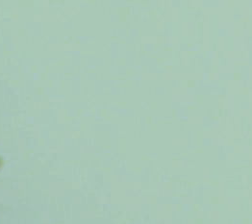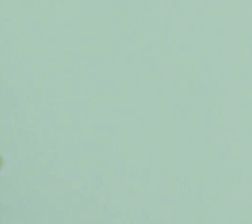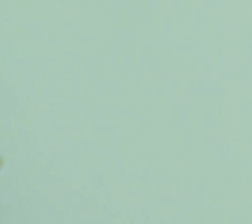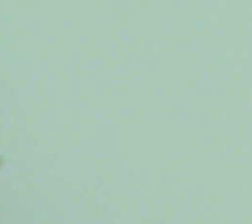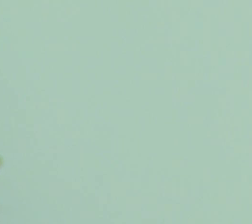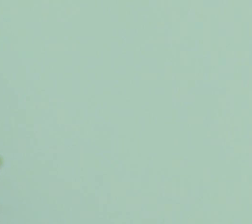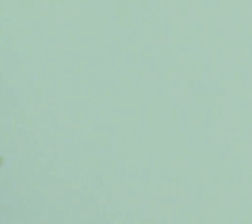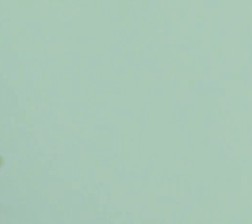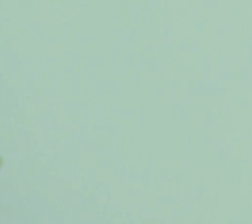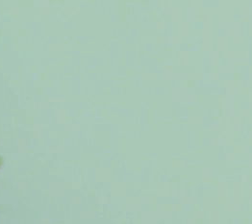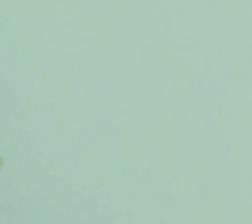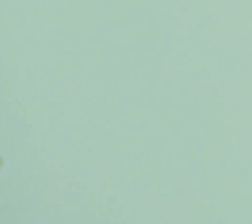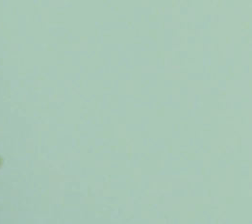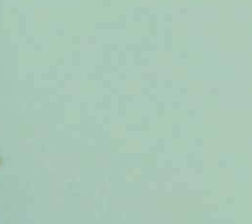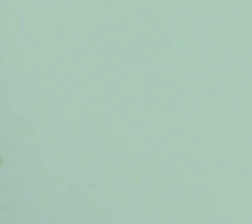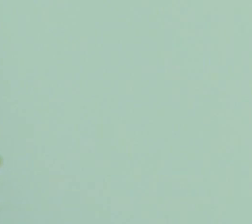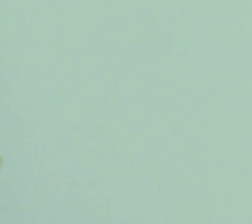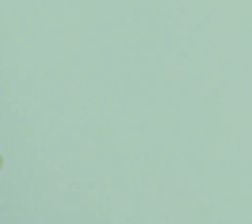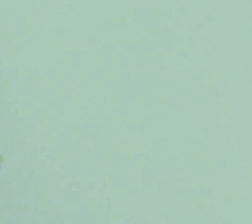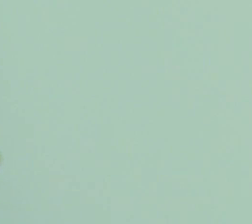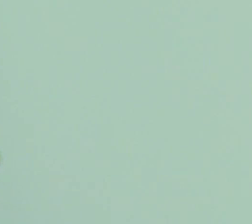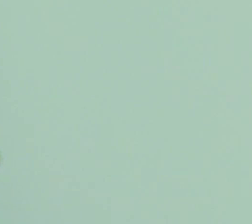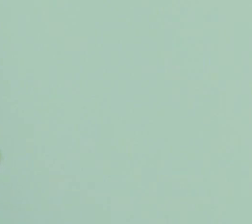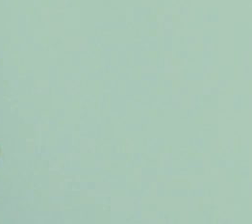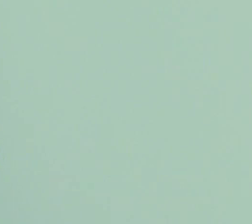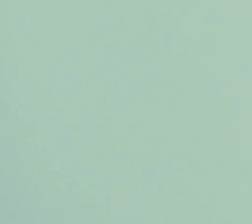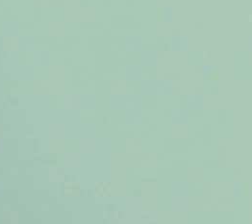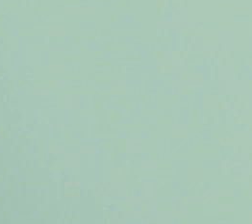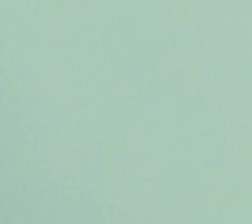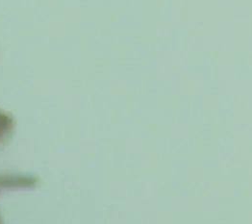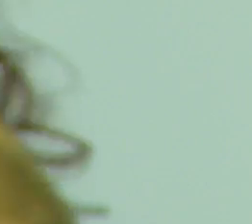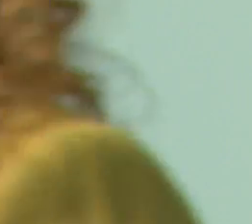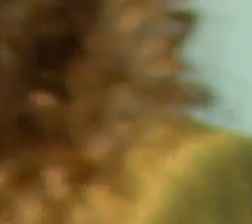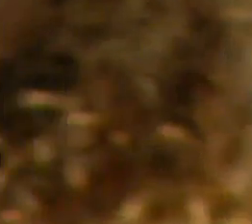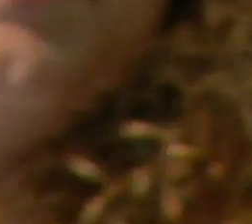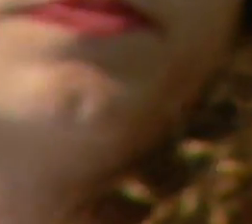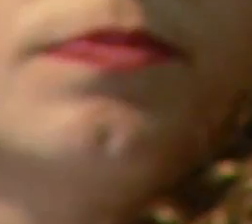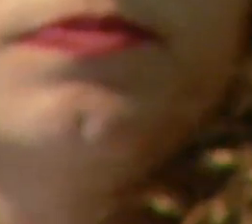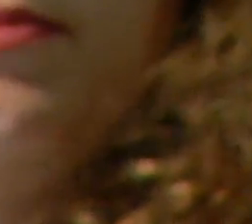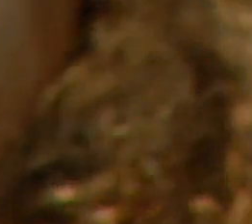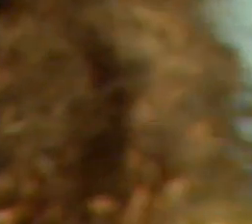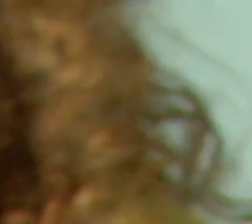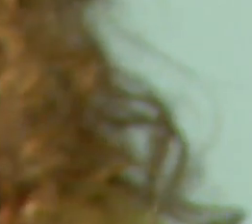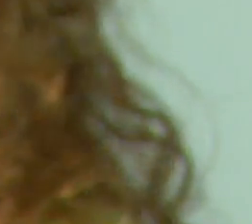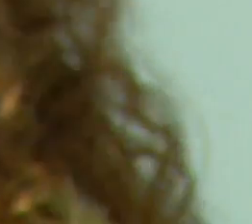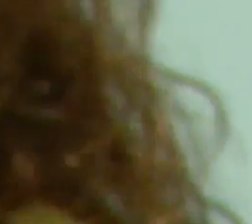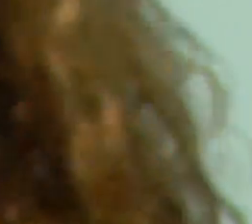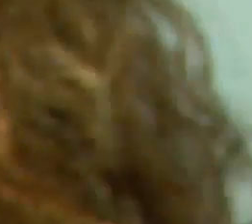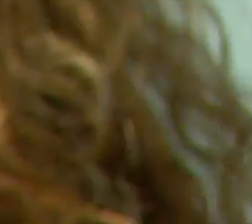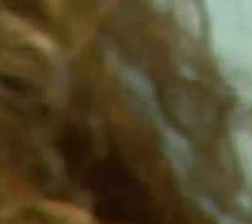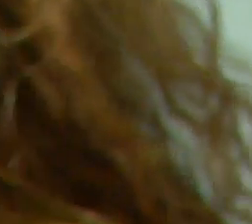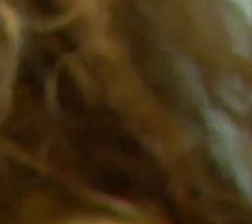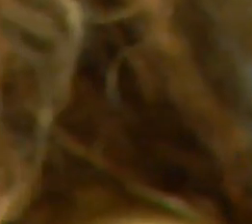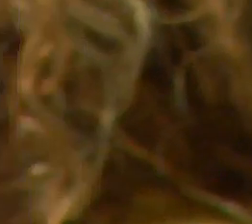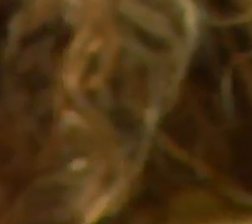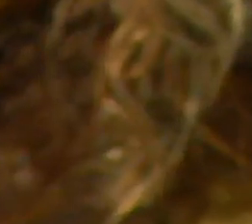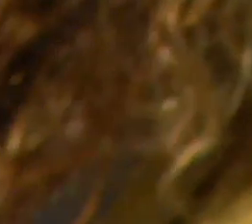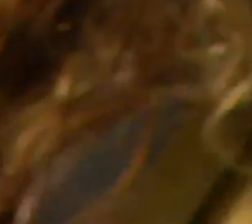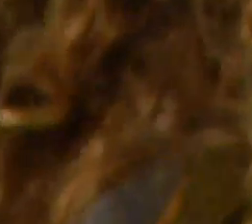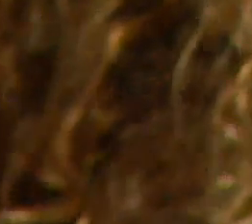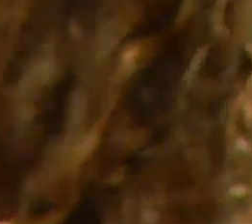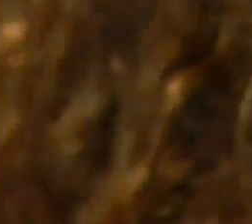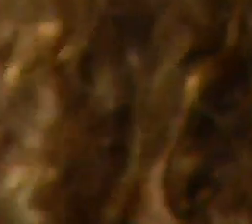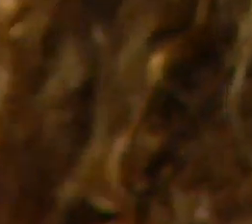forum mondial qui permet des interactions entre différents gouvernements, experts, industries,